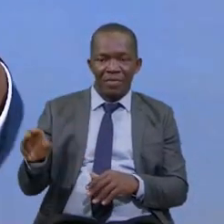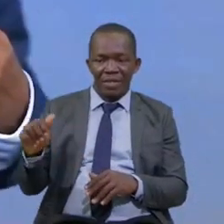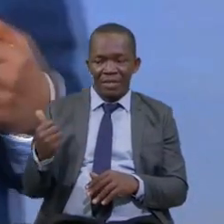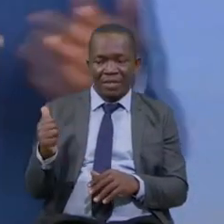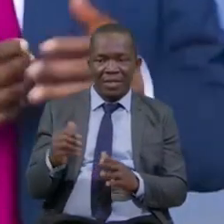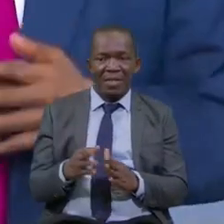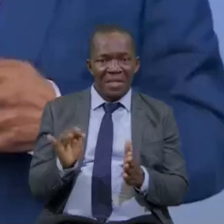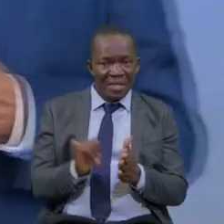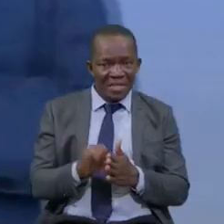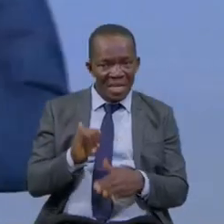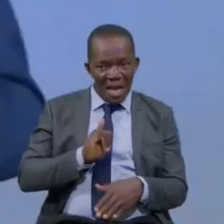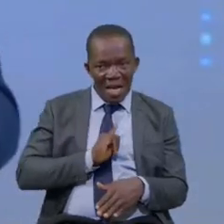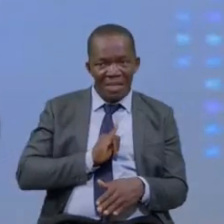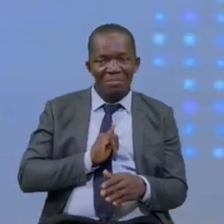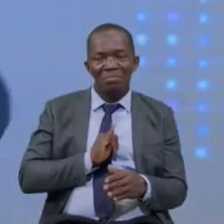L'apôtre Paul qui parlait,